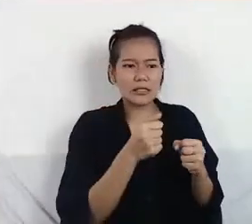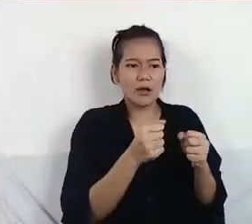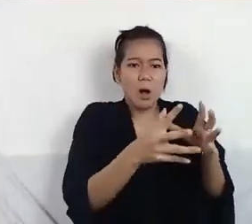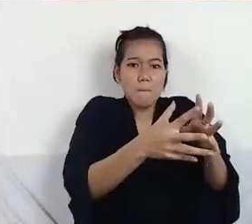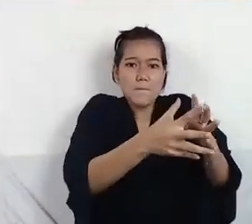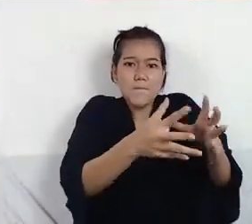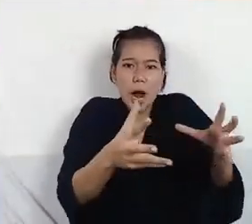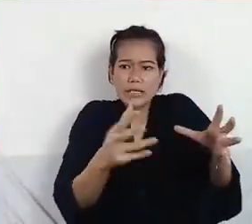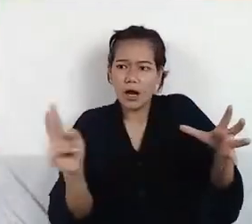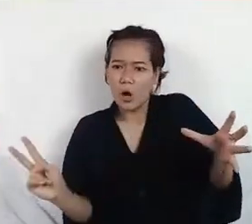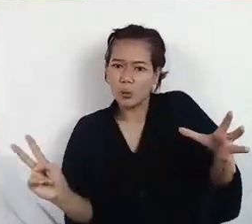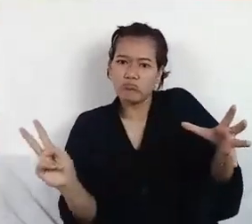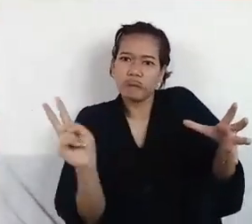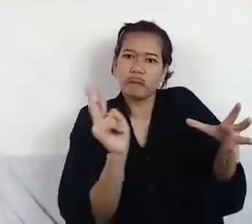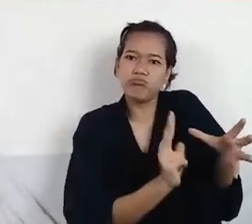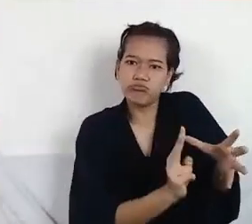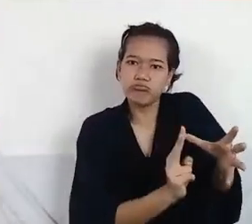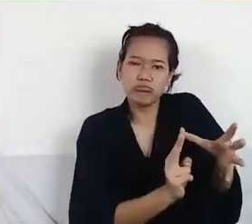serigala.